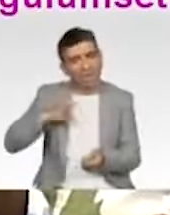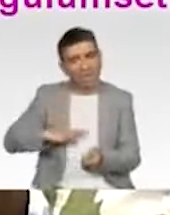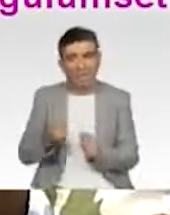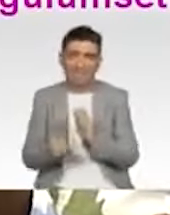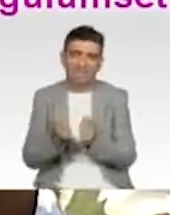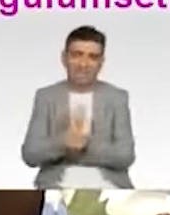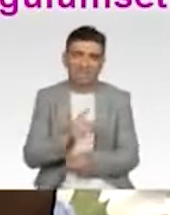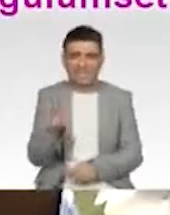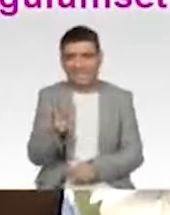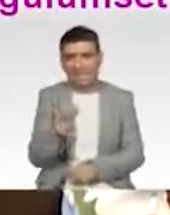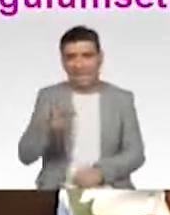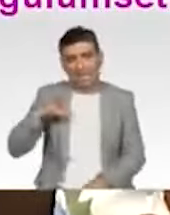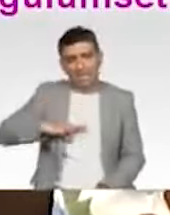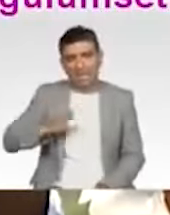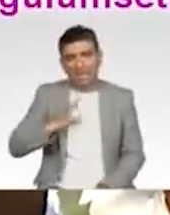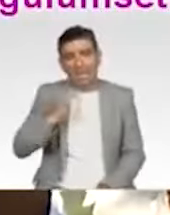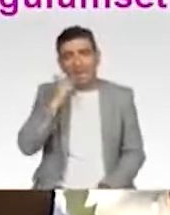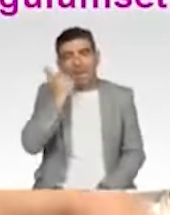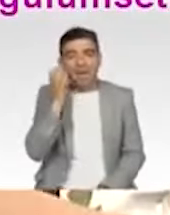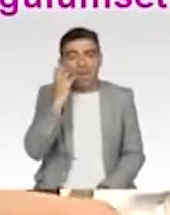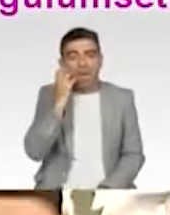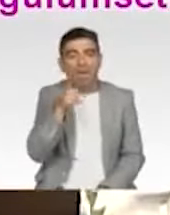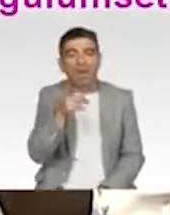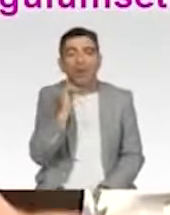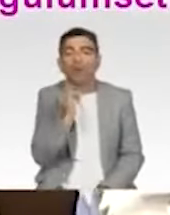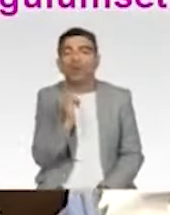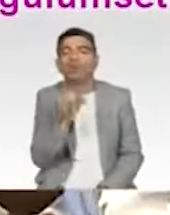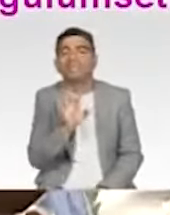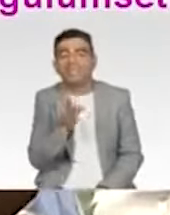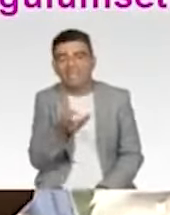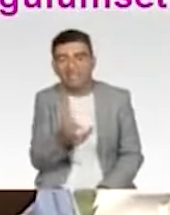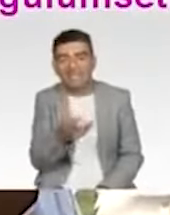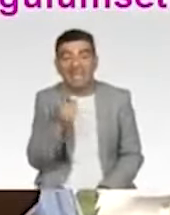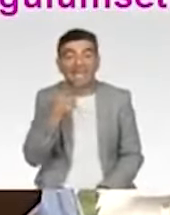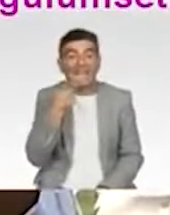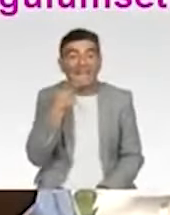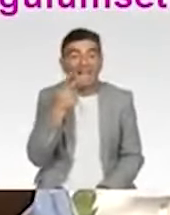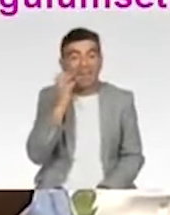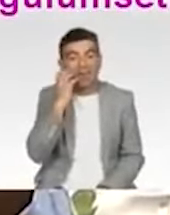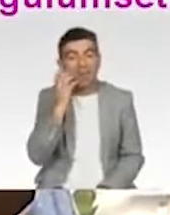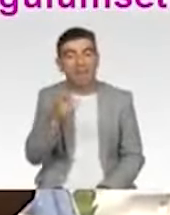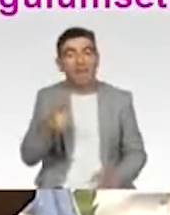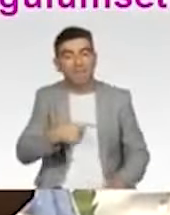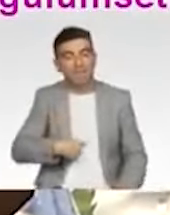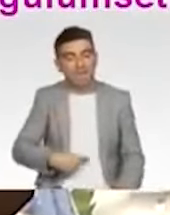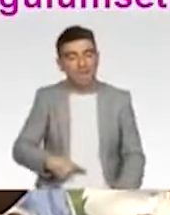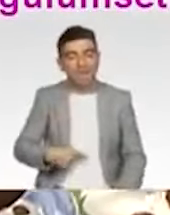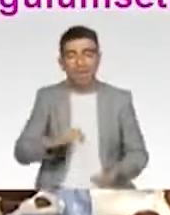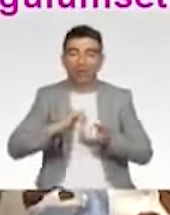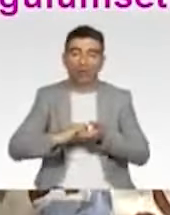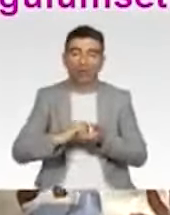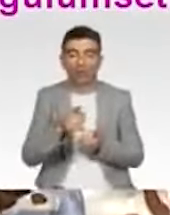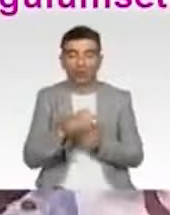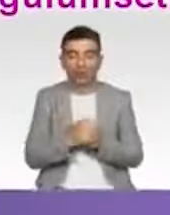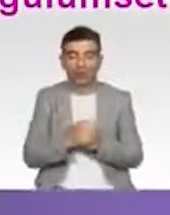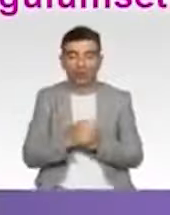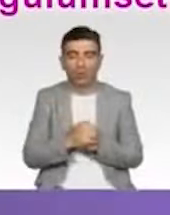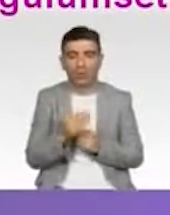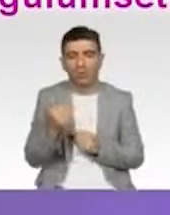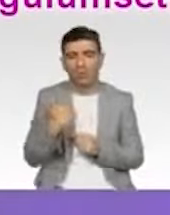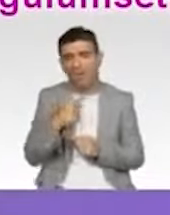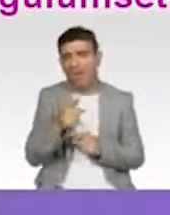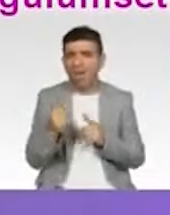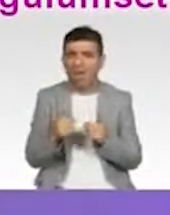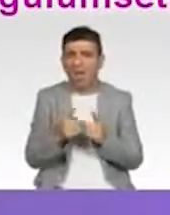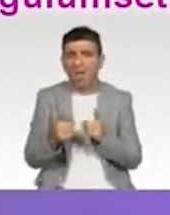değişiyor. İkisi de faydalıdır. Beyaz patates öcü değildir ama tatlı patates daha fazla bağırsak dostudur. Sen ne yiyorsun? Kırmızı patates mi yiyorsun? Ben bunu ara